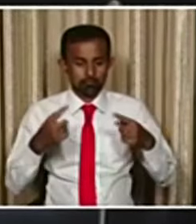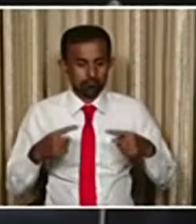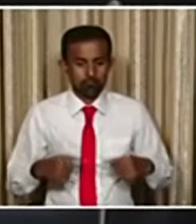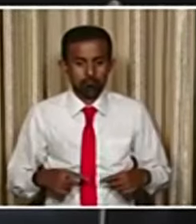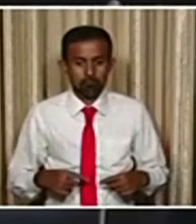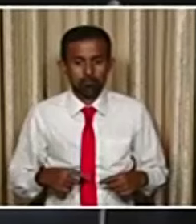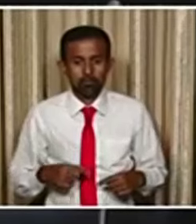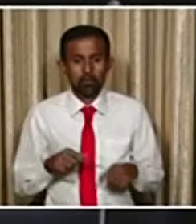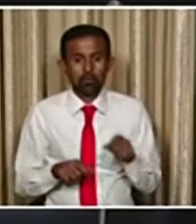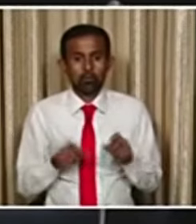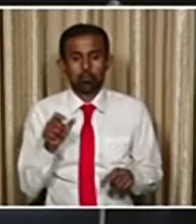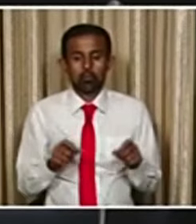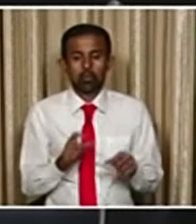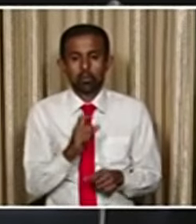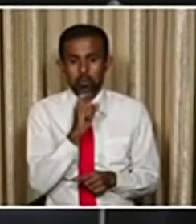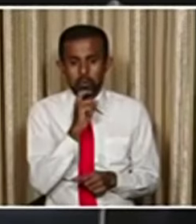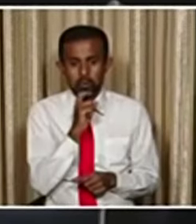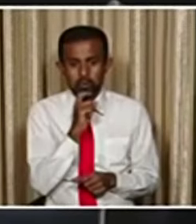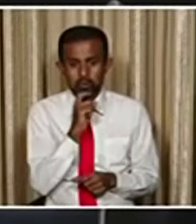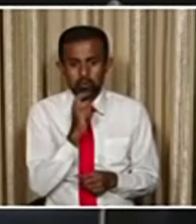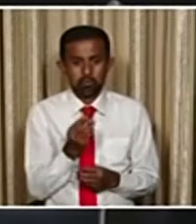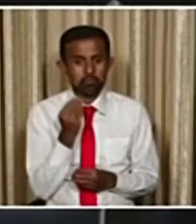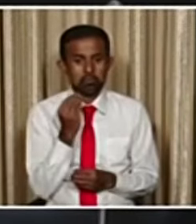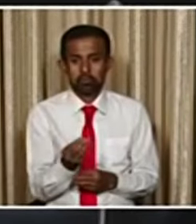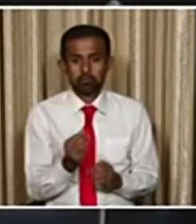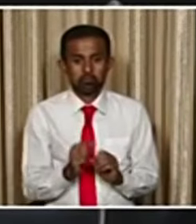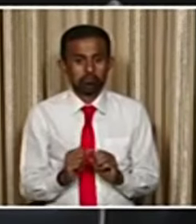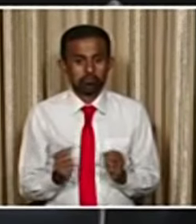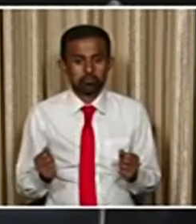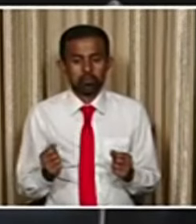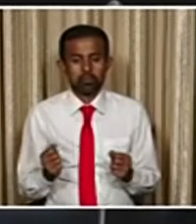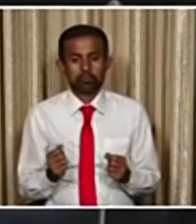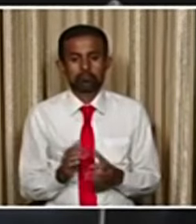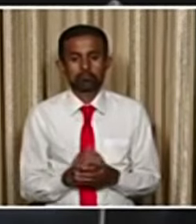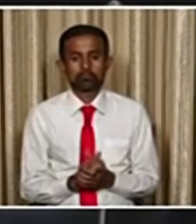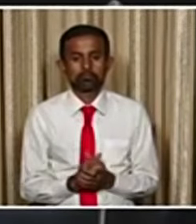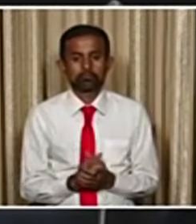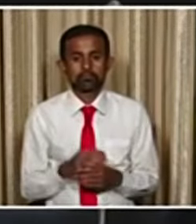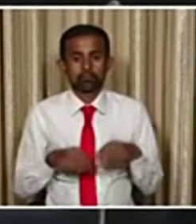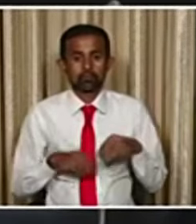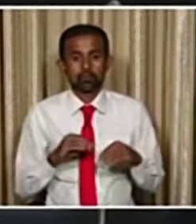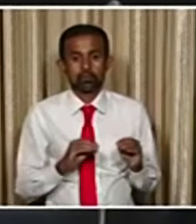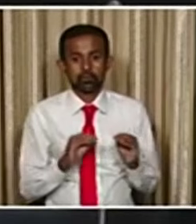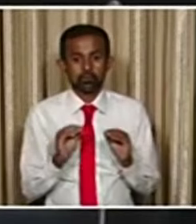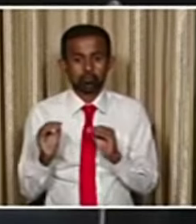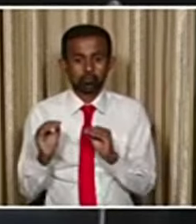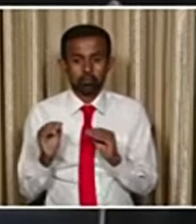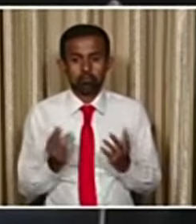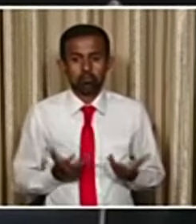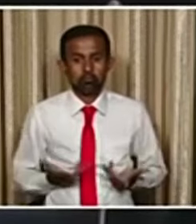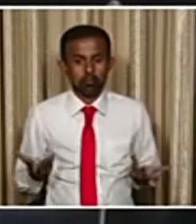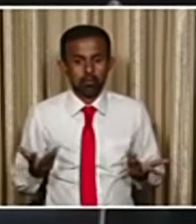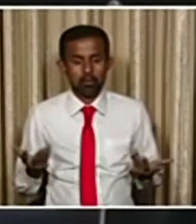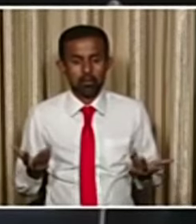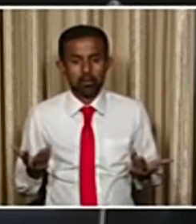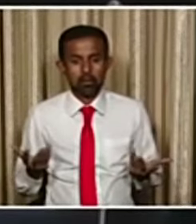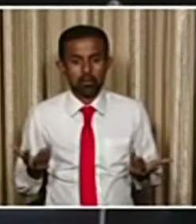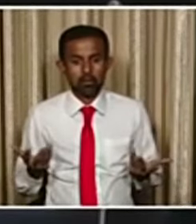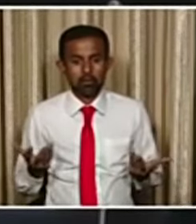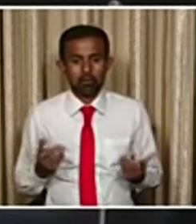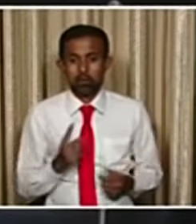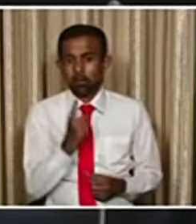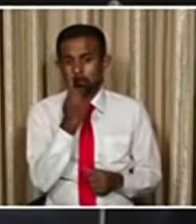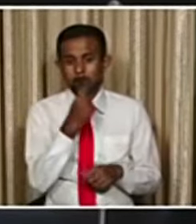ಮೇರಟೆ ಜನತಾವಹೋ ಅಧಿಕರಣೆ ಇದರ್ಲನೆ ಚಂದ್ಯಾ ಕಲ್ದಾನ್ ಚಂದ್ಯಾ ಕಲ್ದಾನ್ ವಿಧಿಯನ್ನೇ